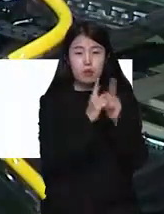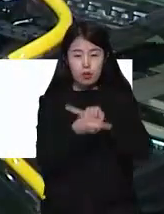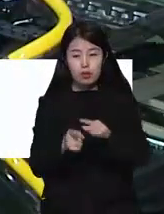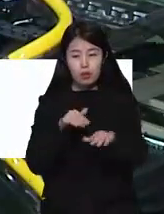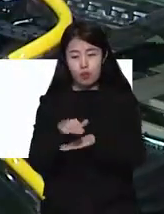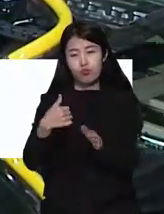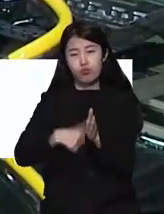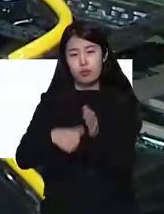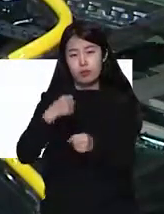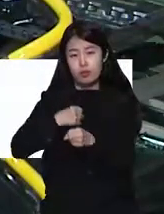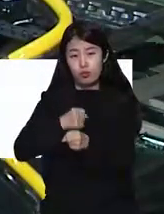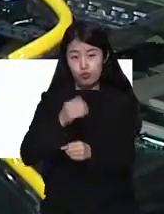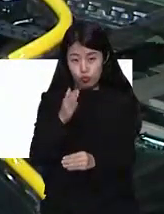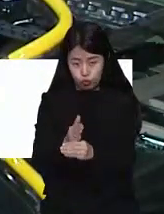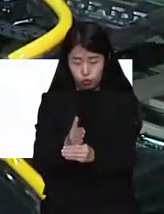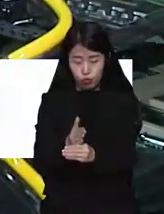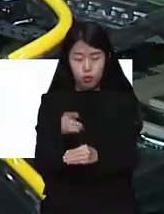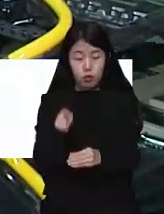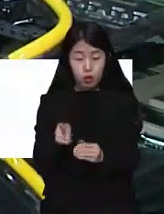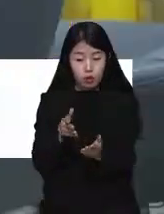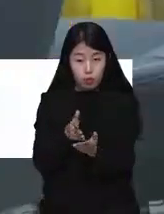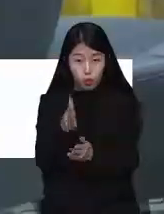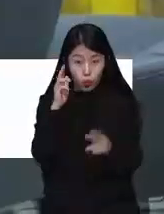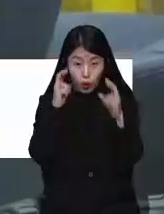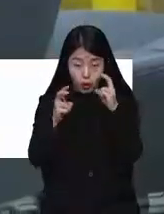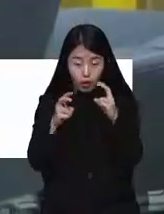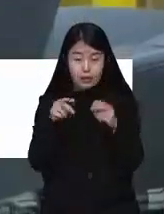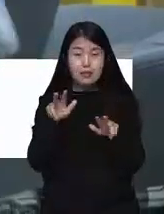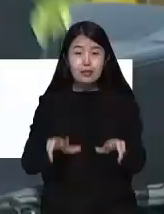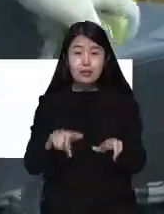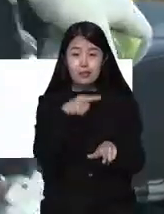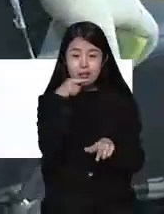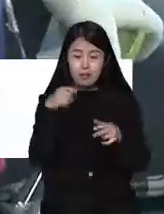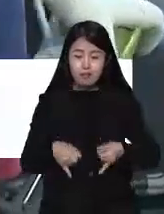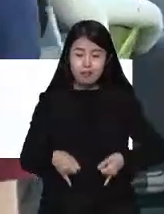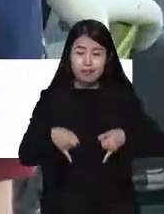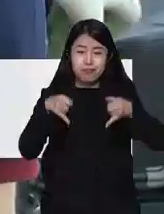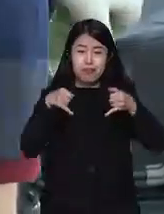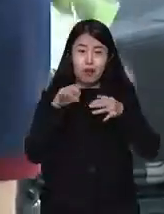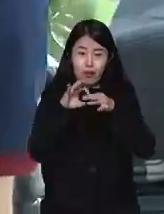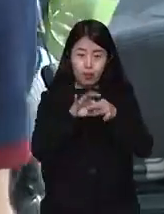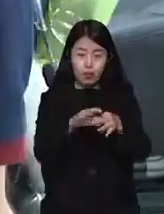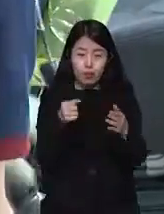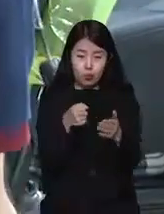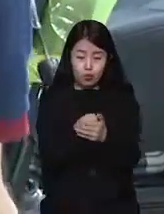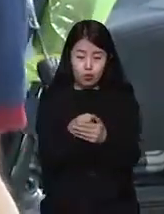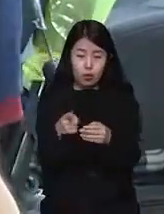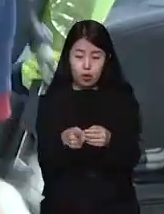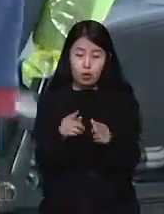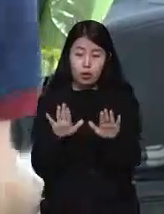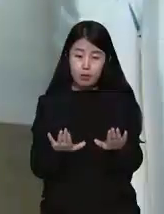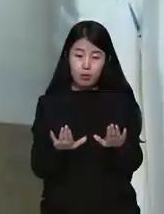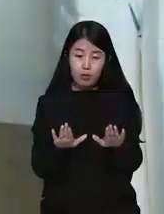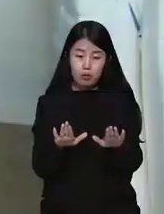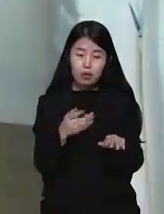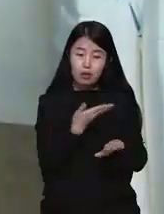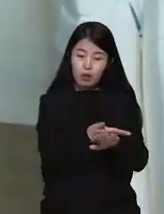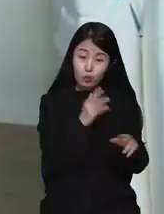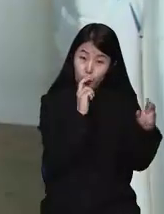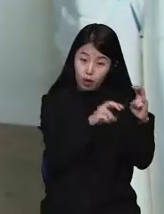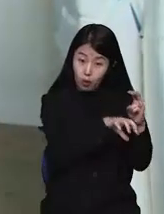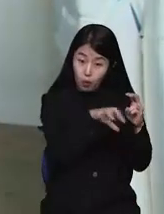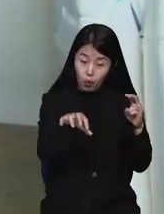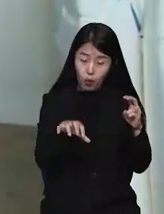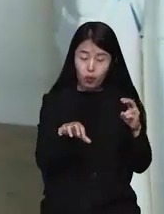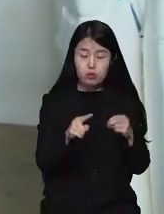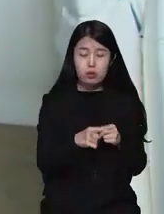부품 기업의 핵심인 대유 에이텍마저 적자가 누적되고 있는 데다 다른 계열사들의 채무 보증을 선 상황이라